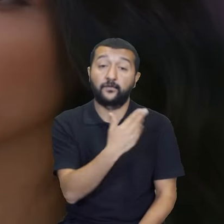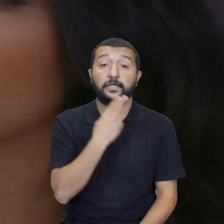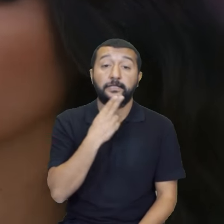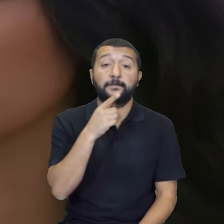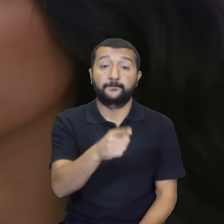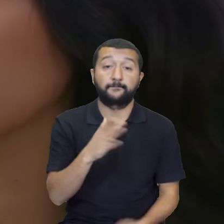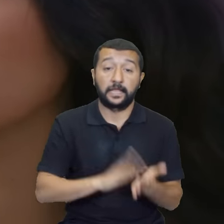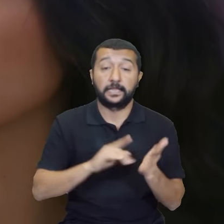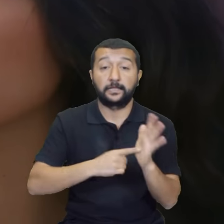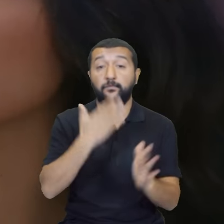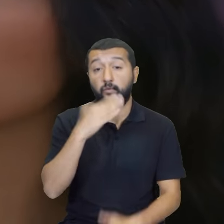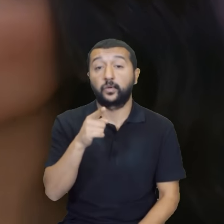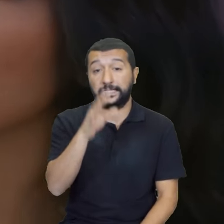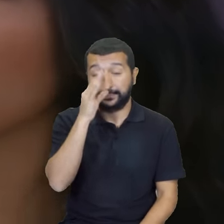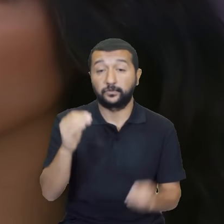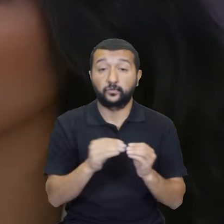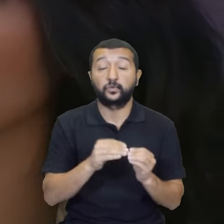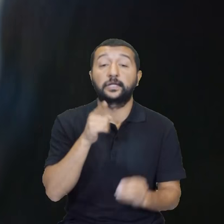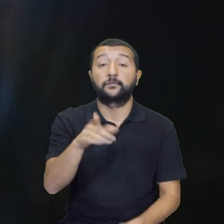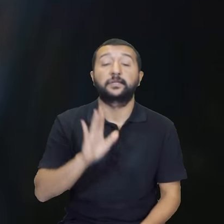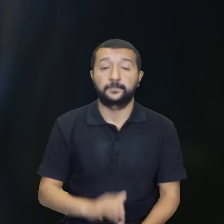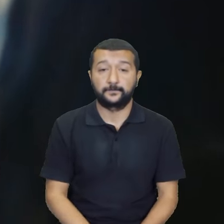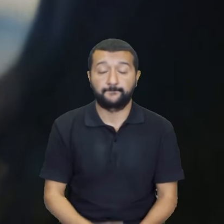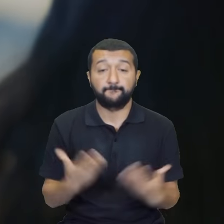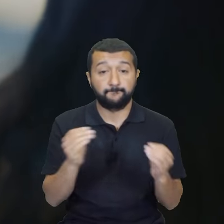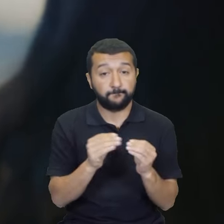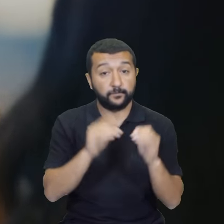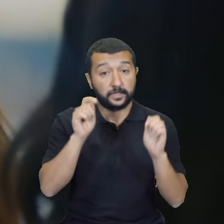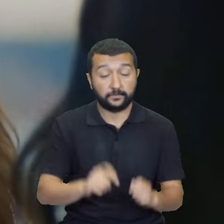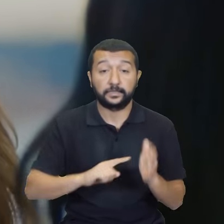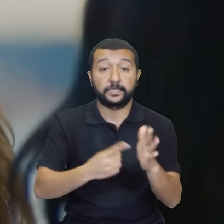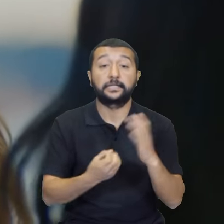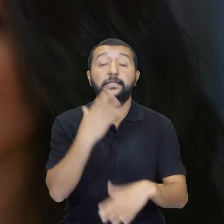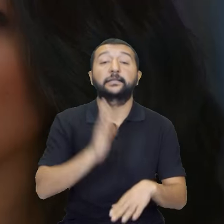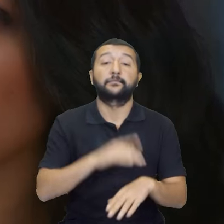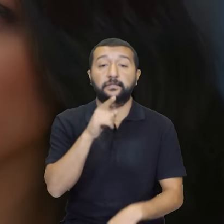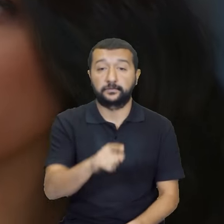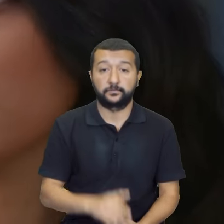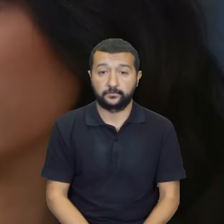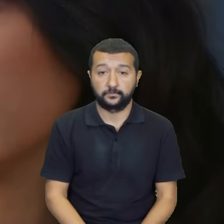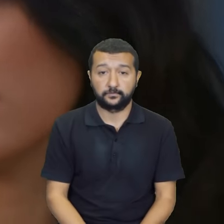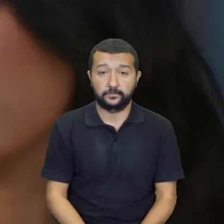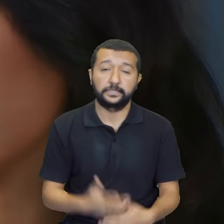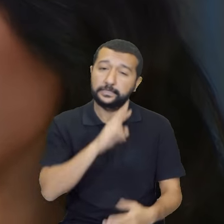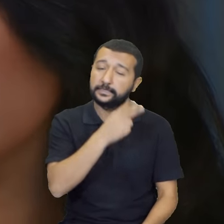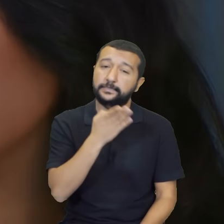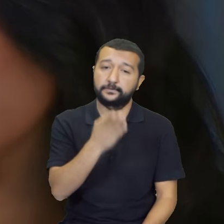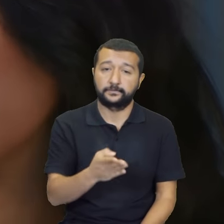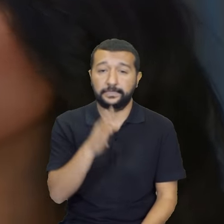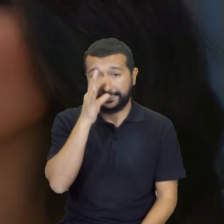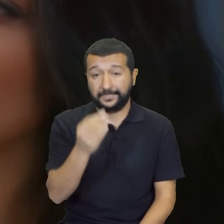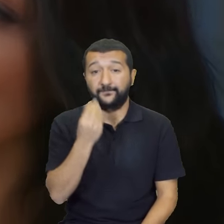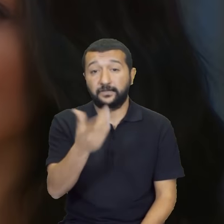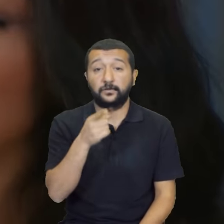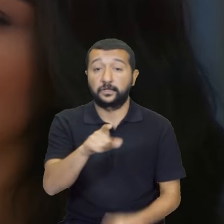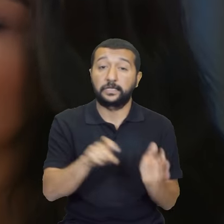hanım. Elinde bir delil yoksa kimseyi suçlayamazsın. Ha, suçlasan bile kanıtlayamazsın. Yazık ya. Kim